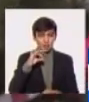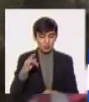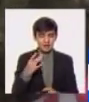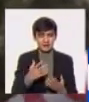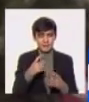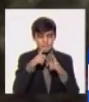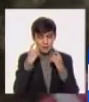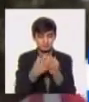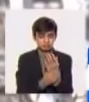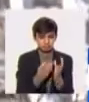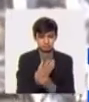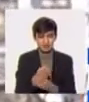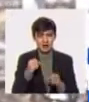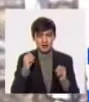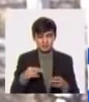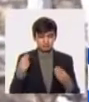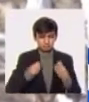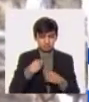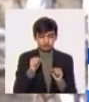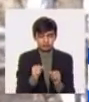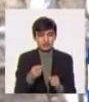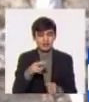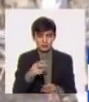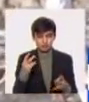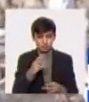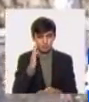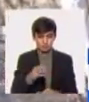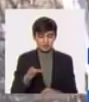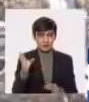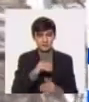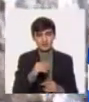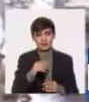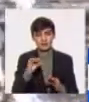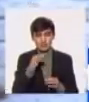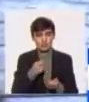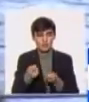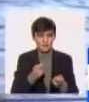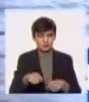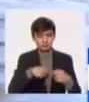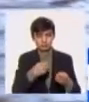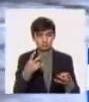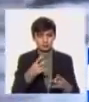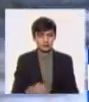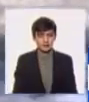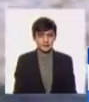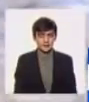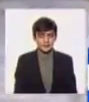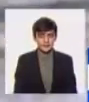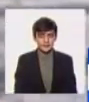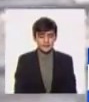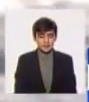быть маски, перчатки или другие средства индивидуальной защиты. Обеспечить ими работников – задача их руководства.